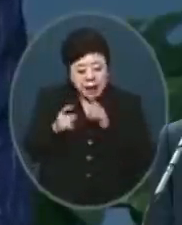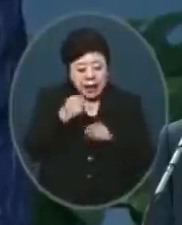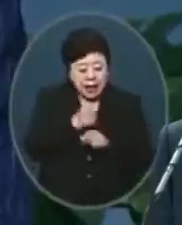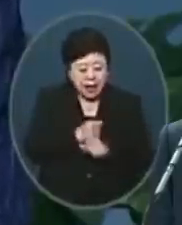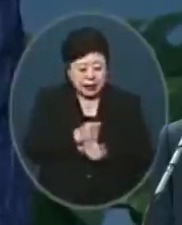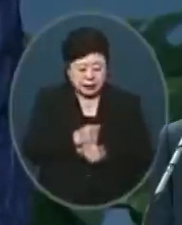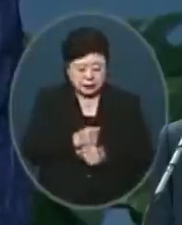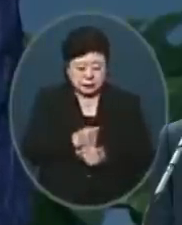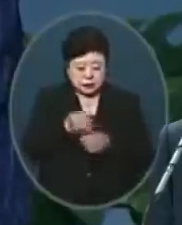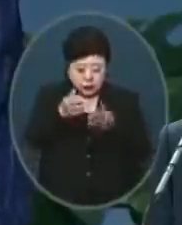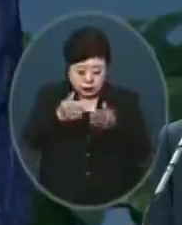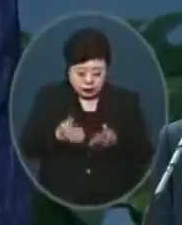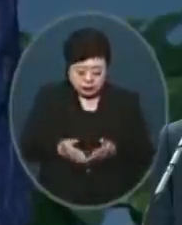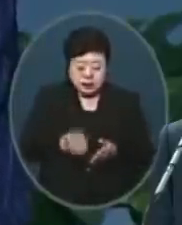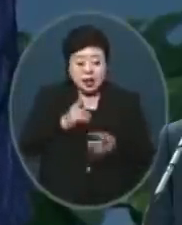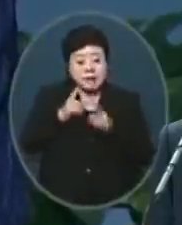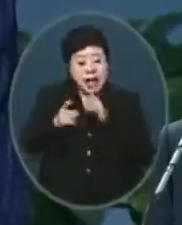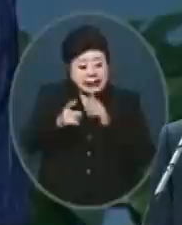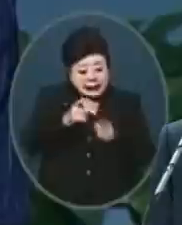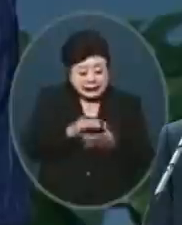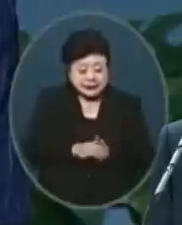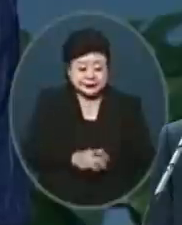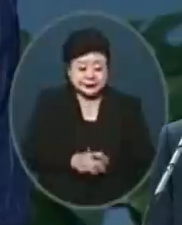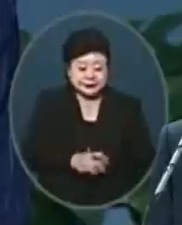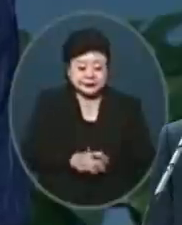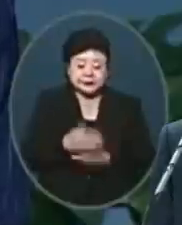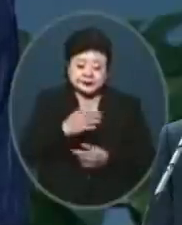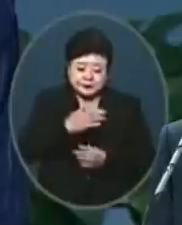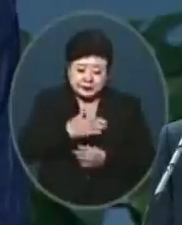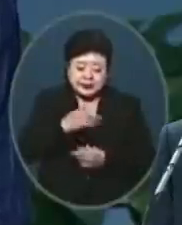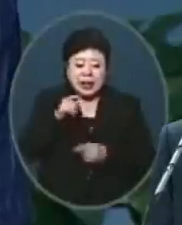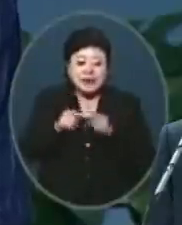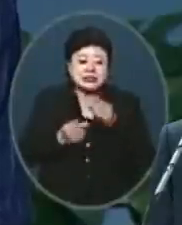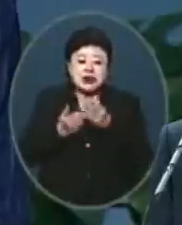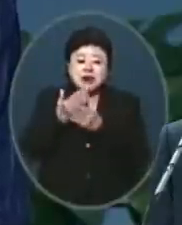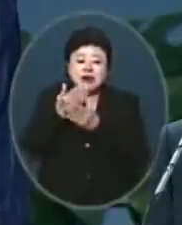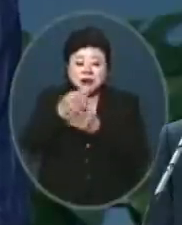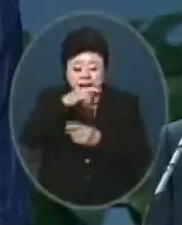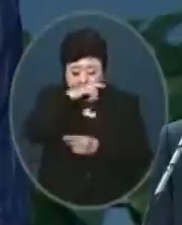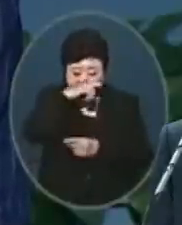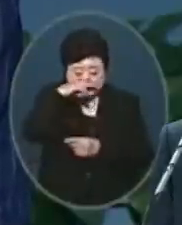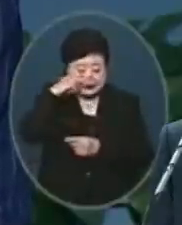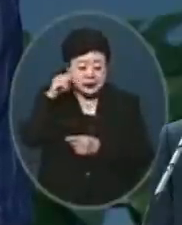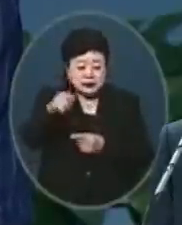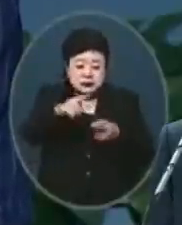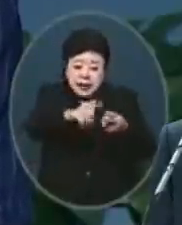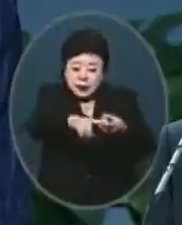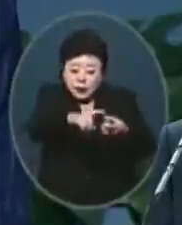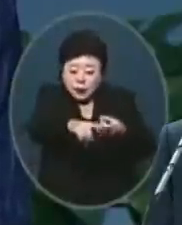함으로 그 말이 나가서 그런